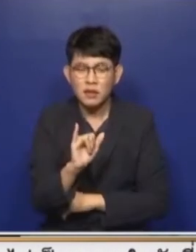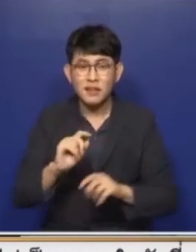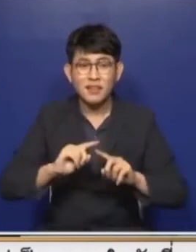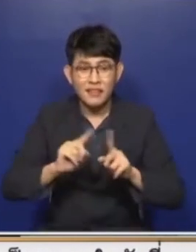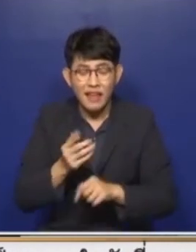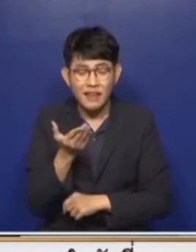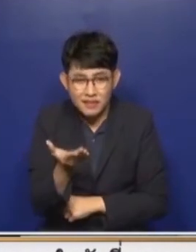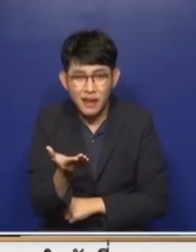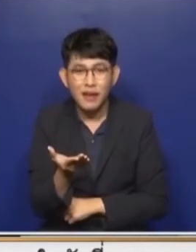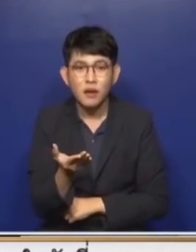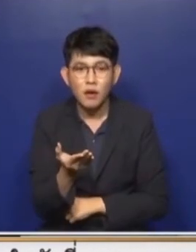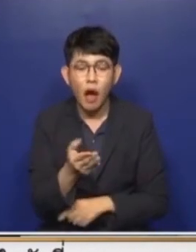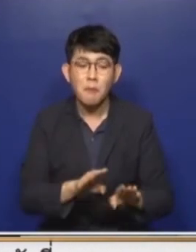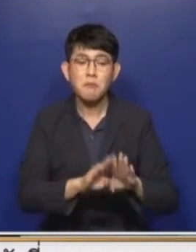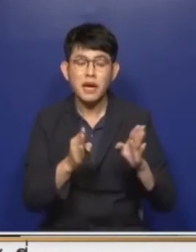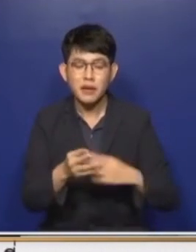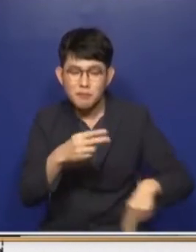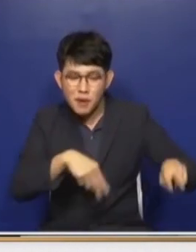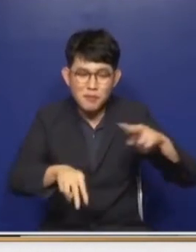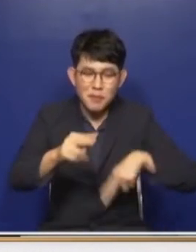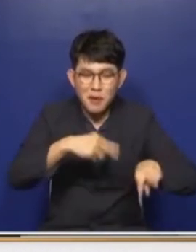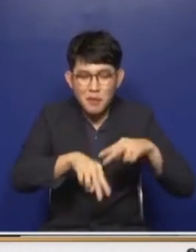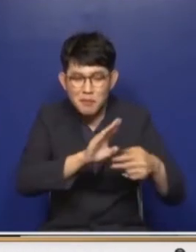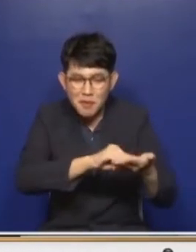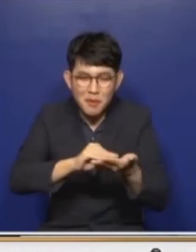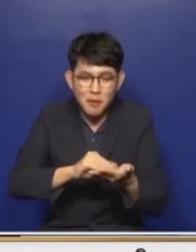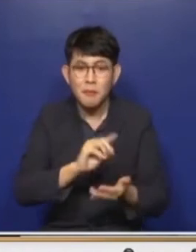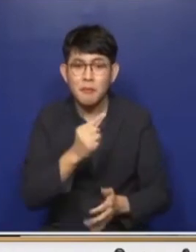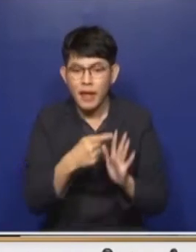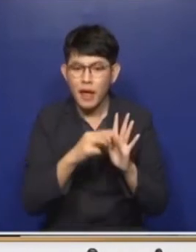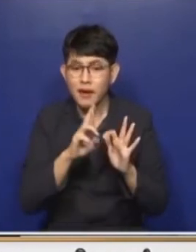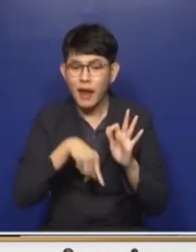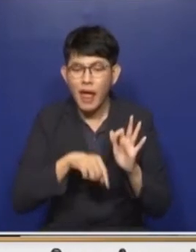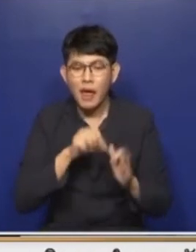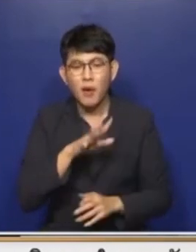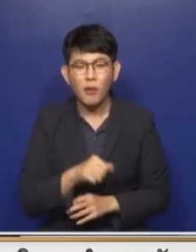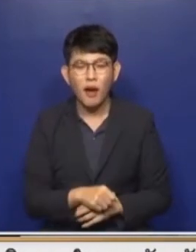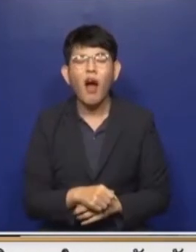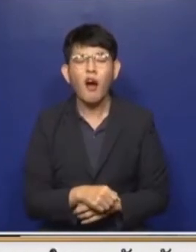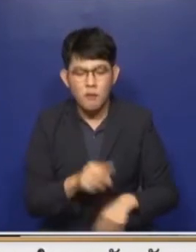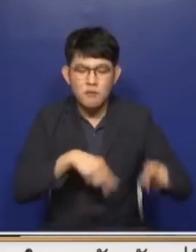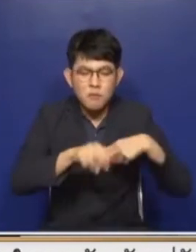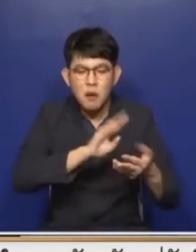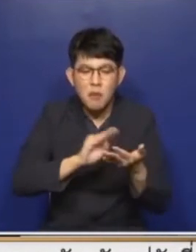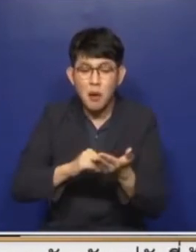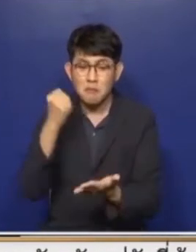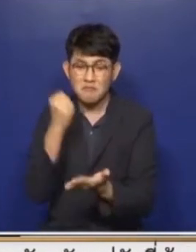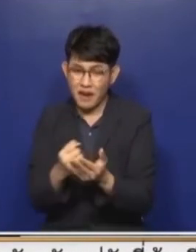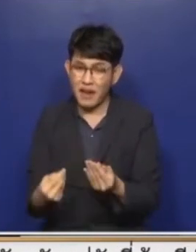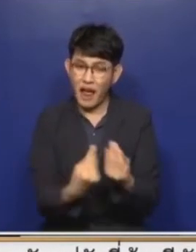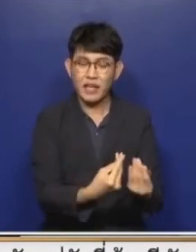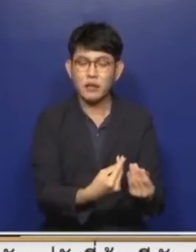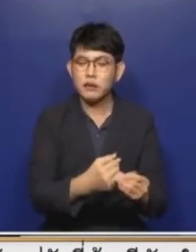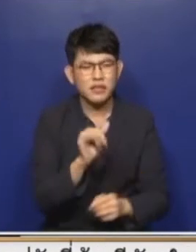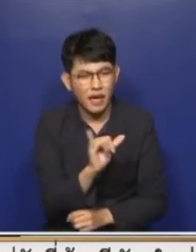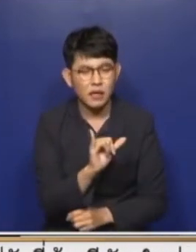ว่ท่zel editing้เปิดใหเค้ากสำรวจแร่แล้ว แล้็อ้างว่าแค่การสำรวจ tehไม่ใช่การให้ประธ่านบัติทำเหมือง